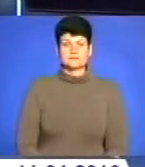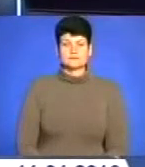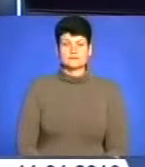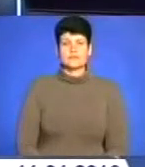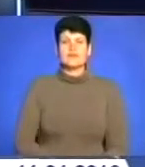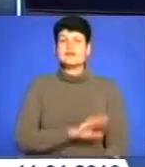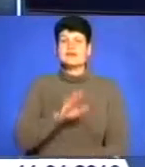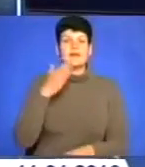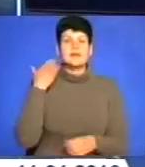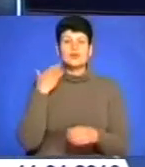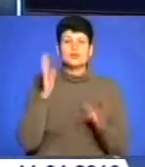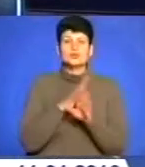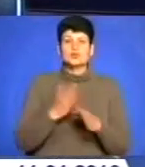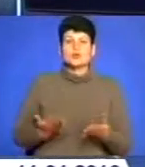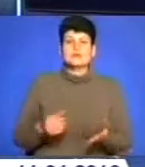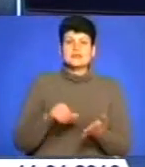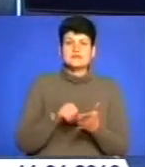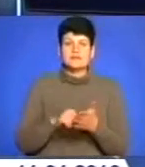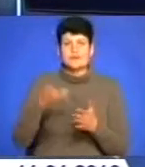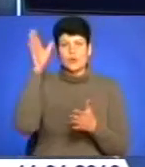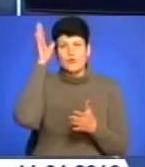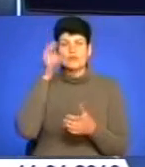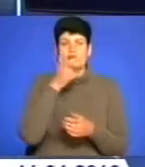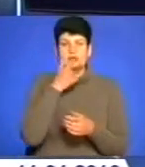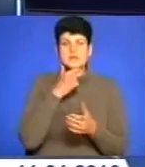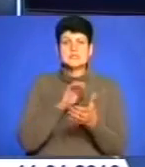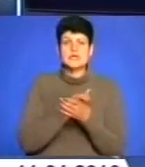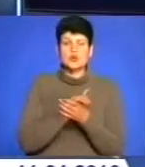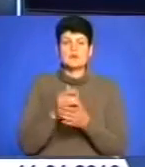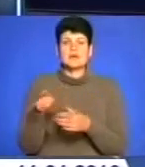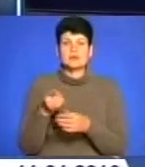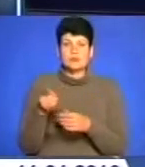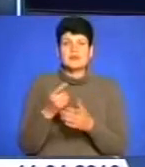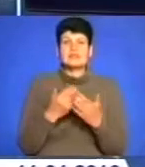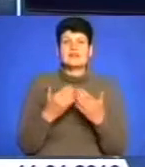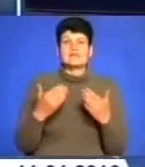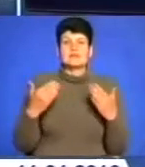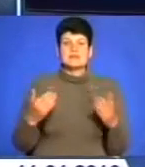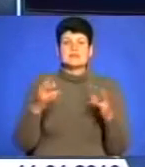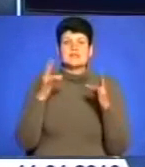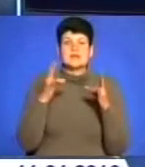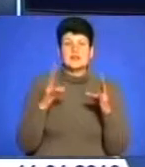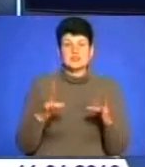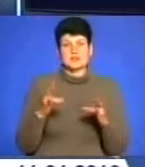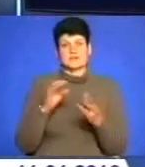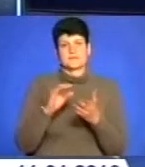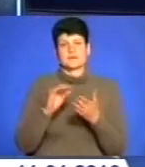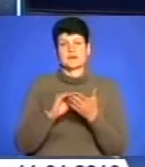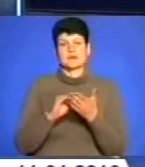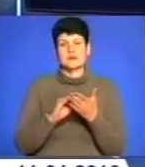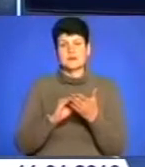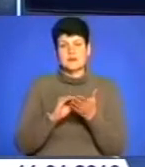З нелегкою долею представників наукової еліти України знайомлять тернополян на виставці «Трагічні скрижалі української науки»,